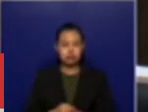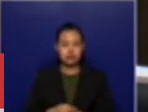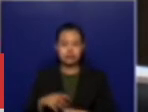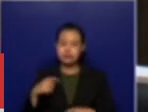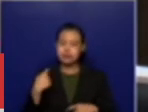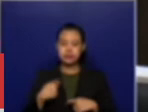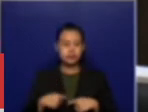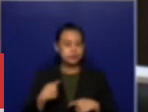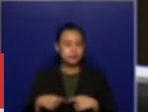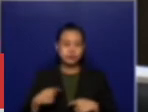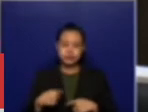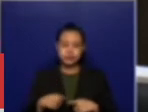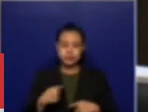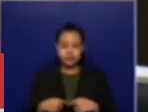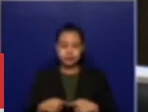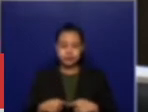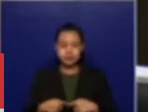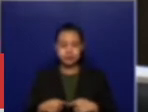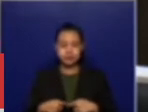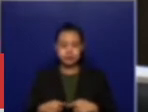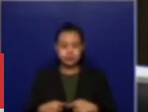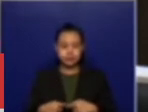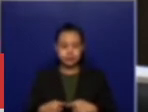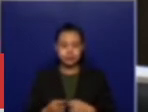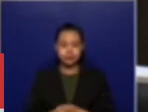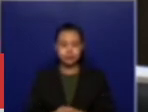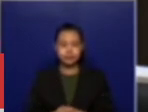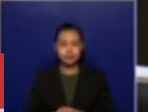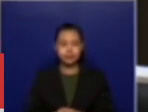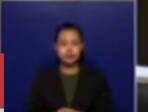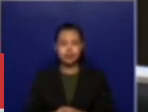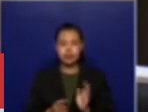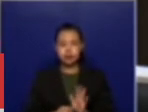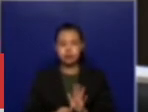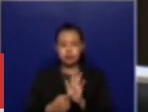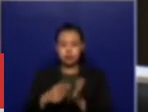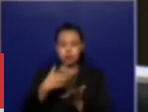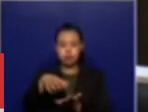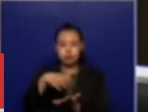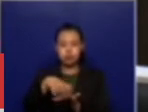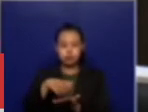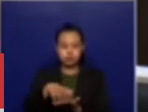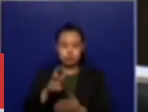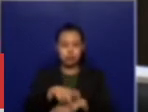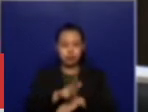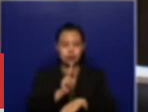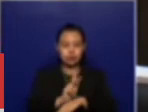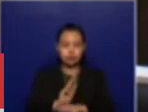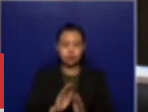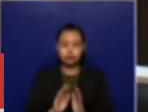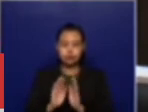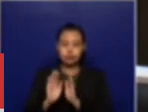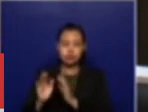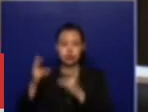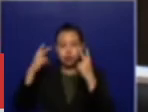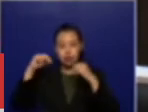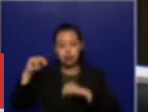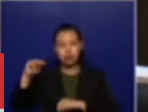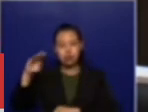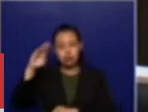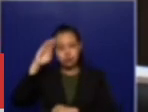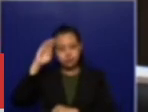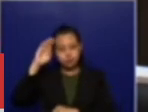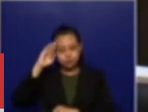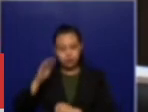เพราะฉะนั้นเรื่องนี้ครับก็ต้องสะท้อนปัญหาผ่านท่านประธานไปยังท่านนายกรัฐมนตรีครับเราจะต้องเตรียม